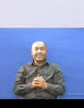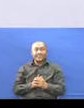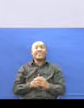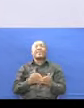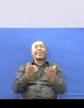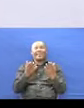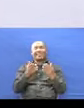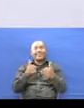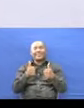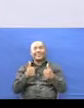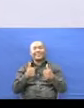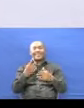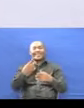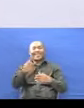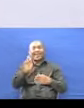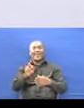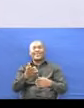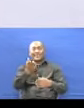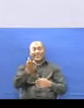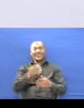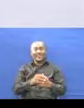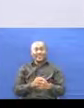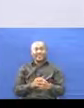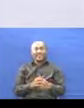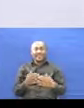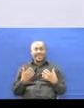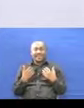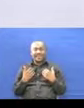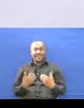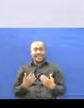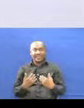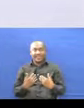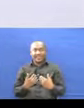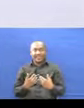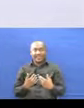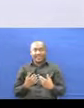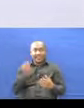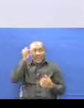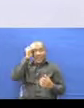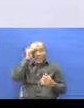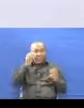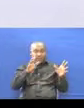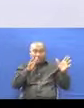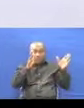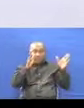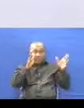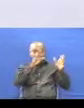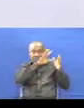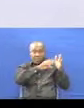eh? Aha. Sawa sawa. Ehe. Kwa hiyo hii ukumbuke, hii yote ni tatu ya